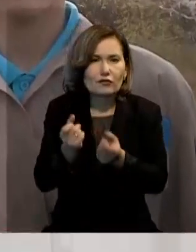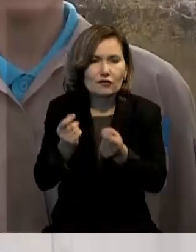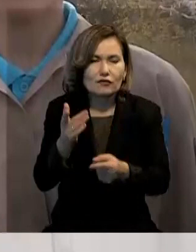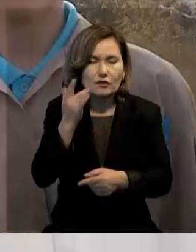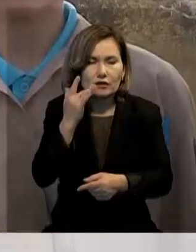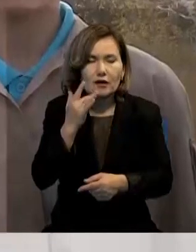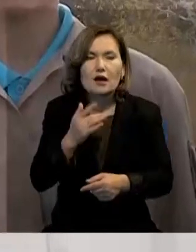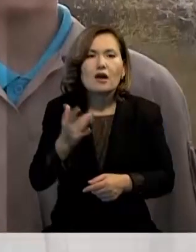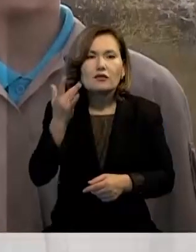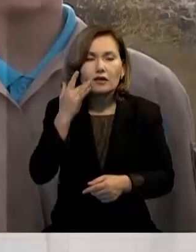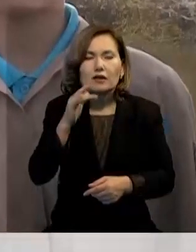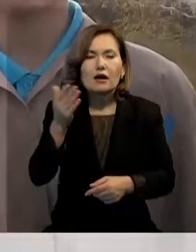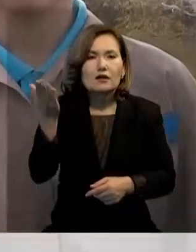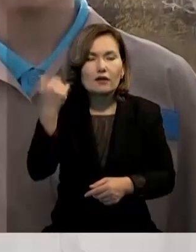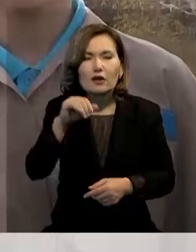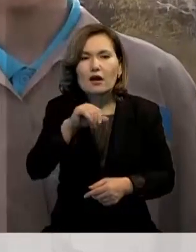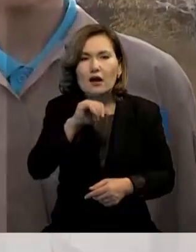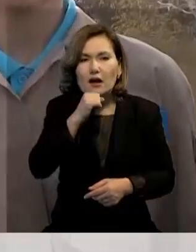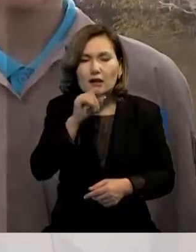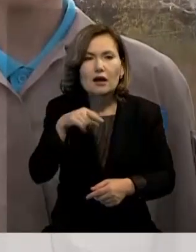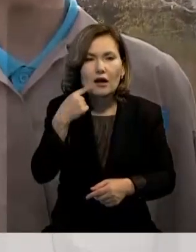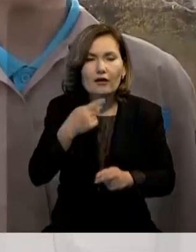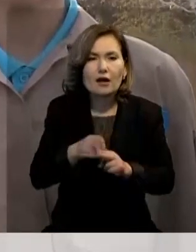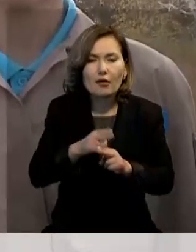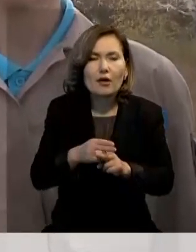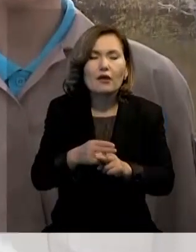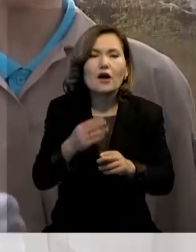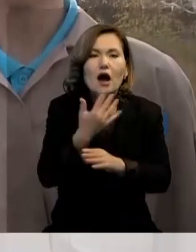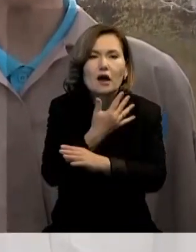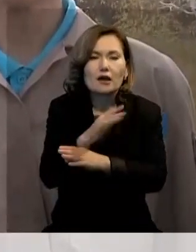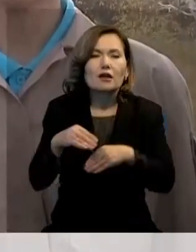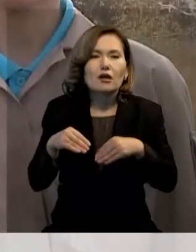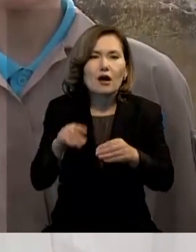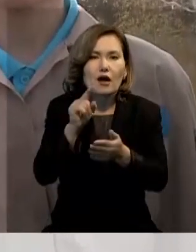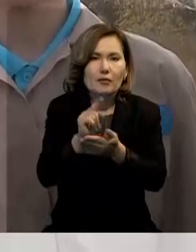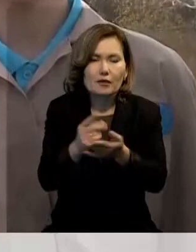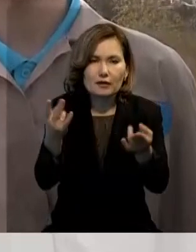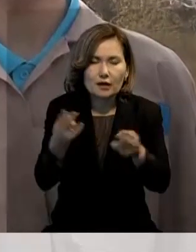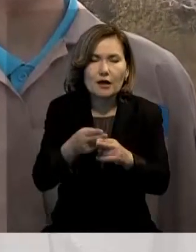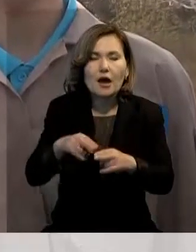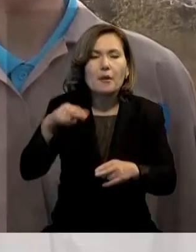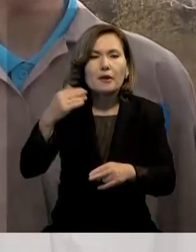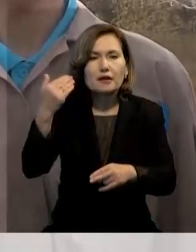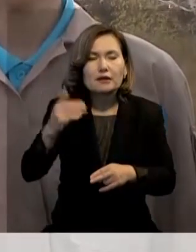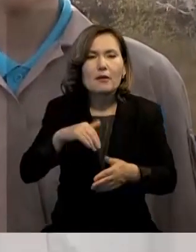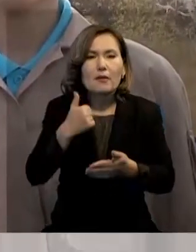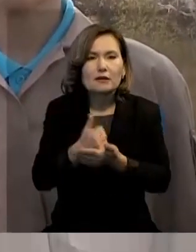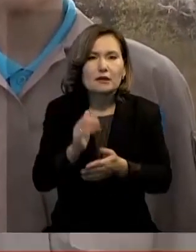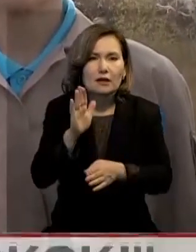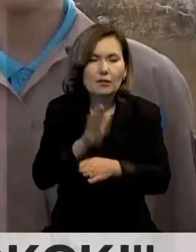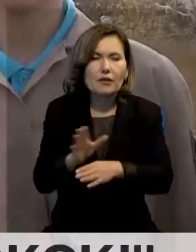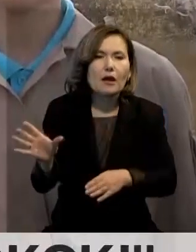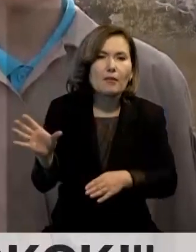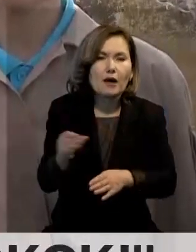тал жұлсаң 10 тал ек дейді. Атадан мал қалғанша талғасын дейді. Сол себепті қазіргі президентіміздің де басты тапсырма беріп отыр.